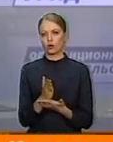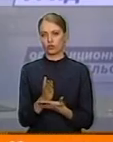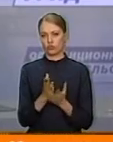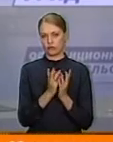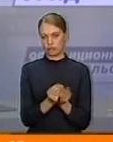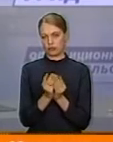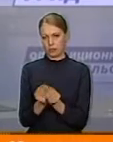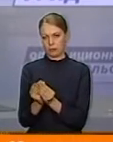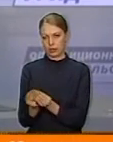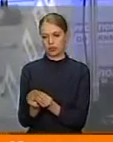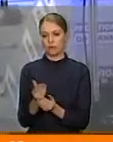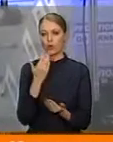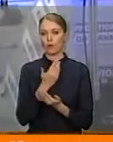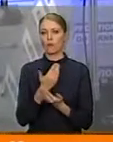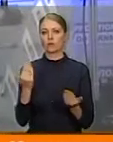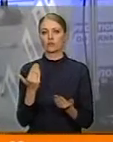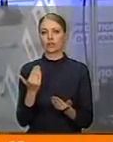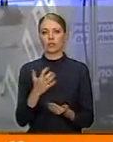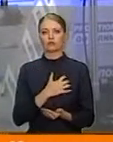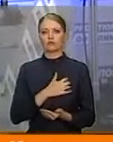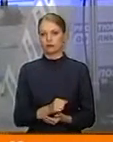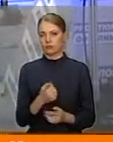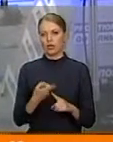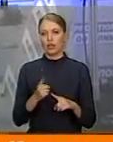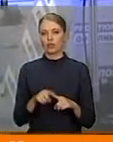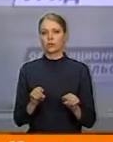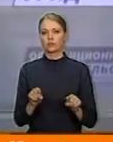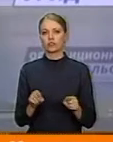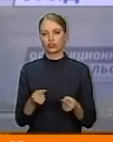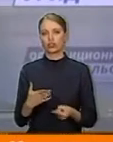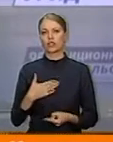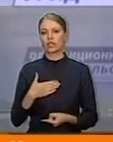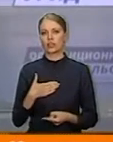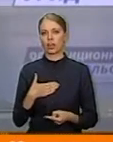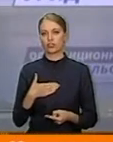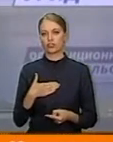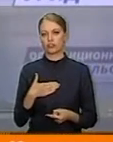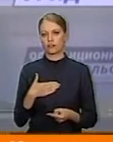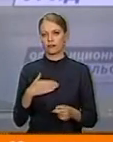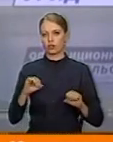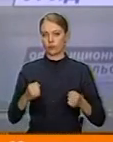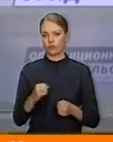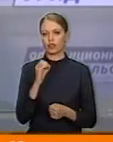репрессии. Последней каплей стало задержание нашего партийного товарища Елены Лукаш.